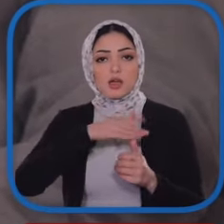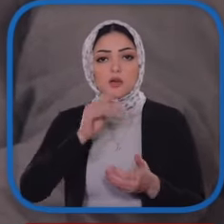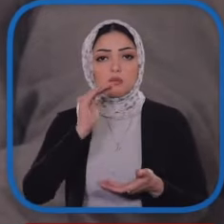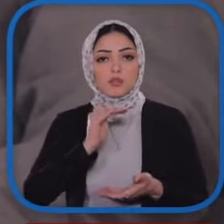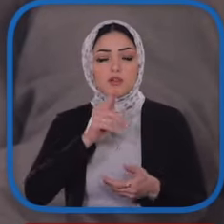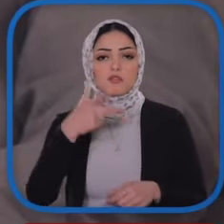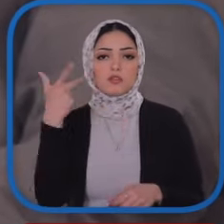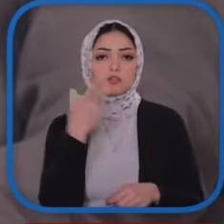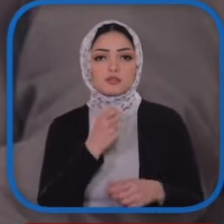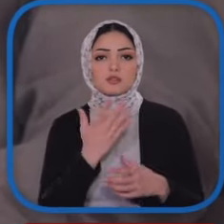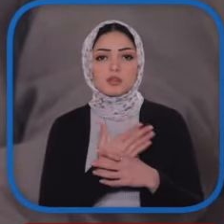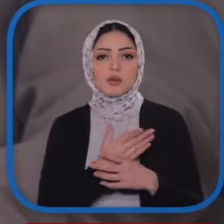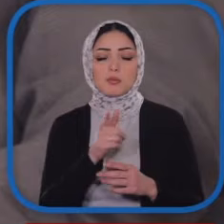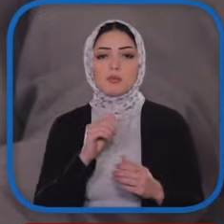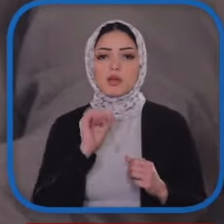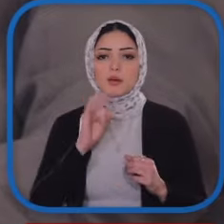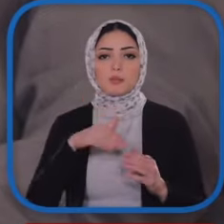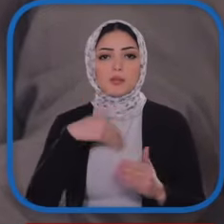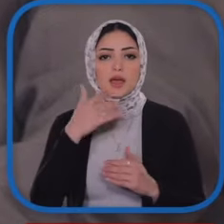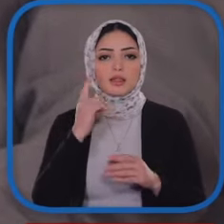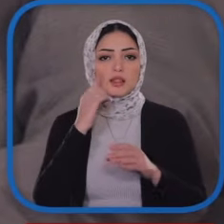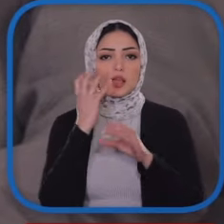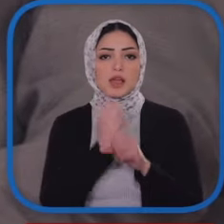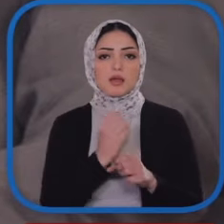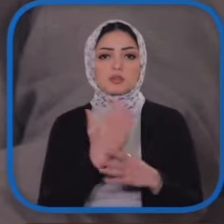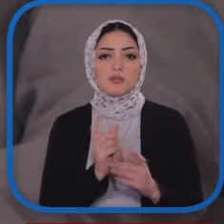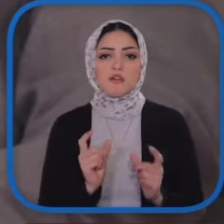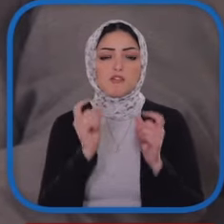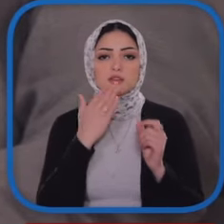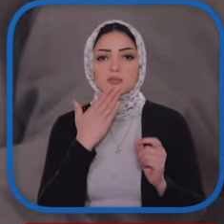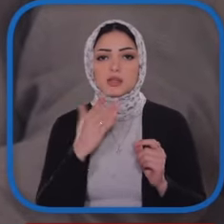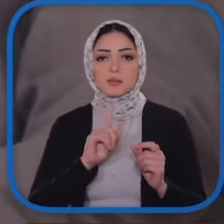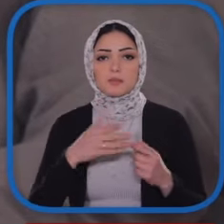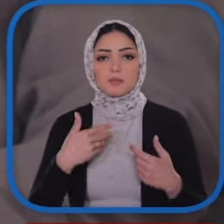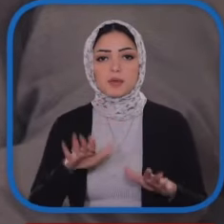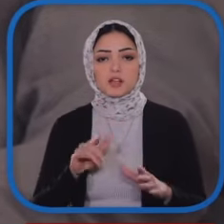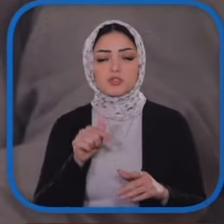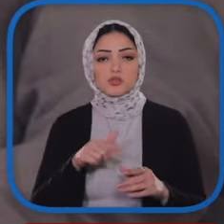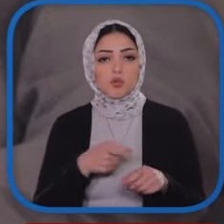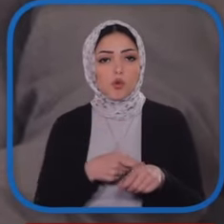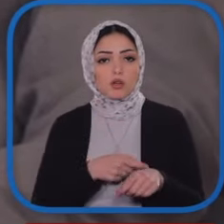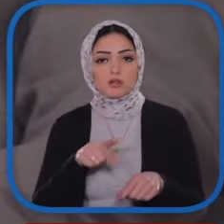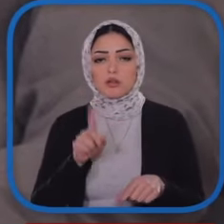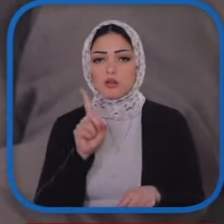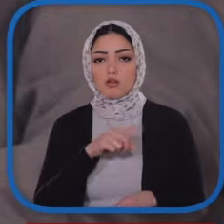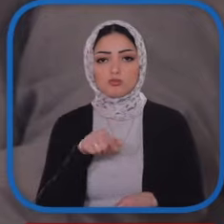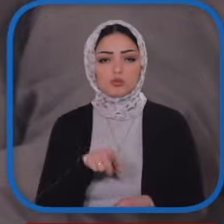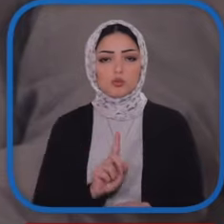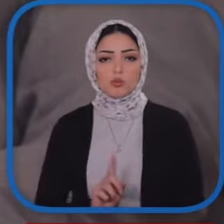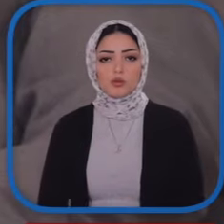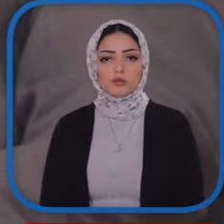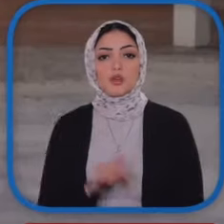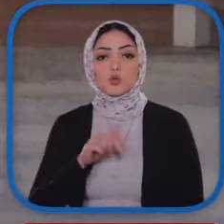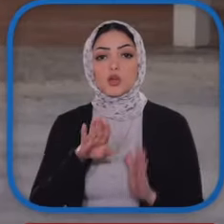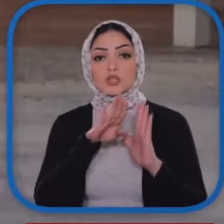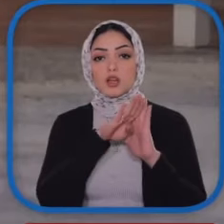من الأجسام المضادة فور الولادة. هو ده اللي بيحمي المولود من الإصابة، وليس وجود عامل جيني أو وراثي في